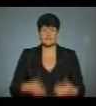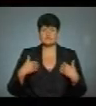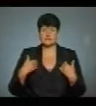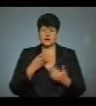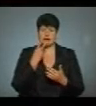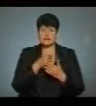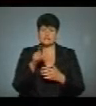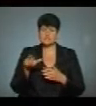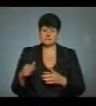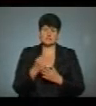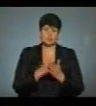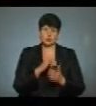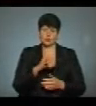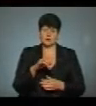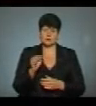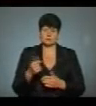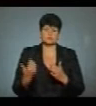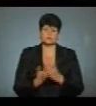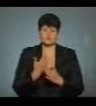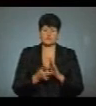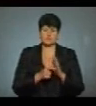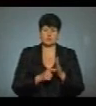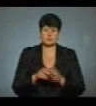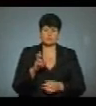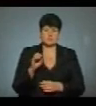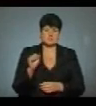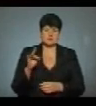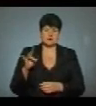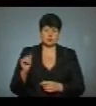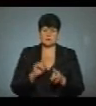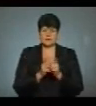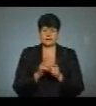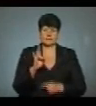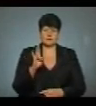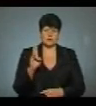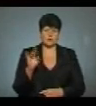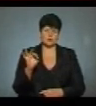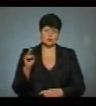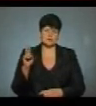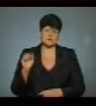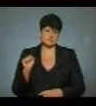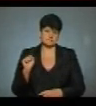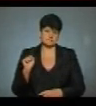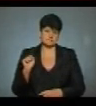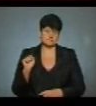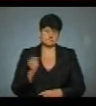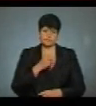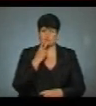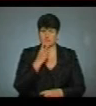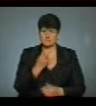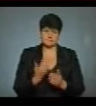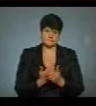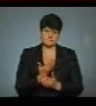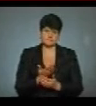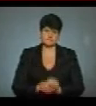Вітаю глядачів телеканалу «Я Тернопіль». В ефірі новини. У студії Богдана Сарабун, сурдопереклад Надія Коцовська. Дивіться у